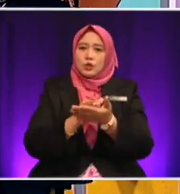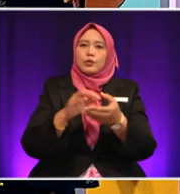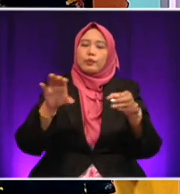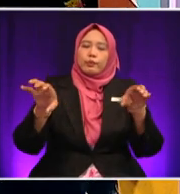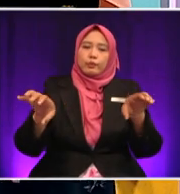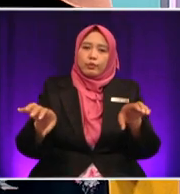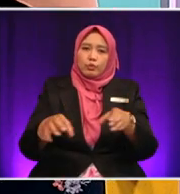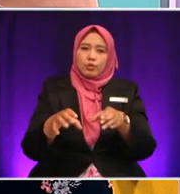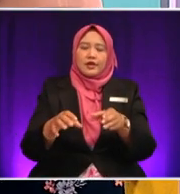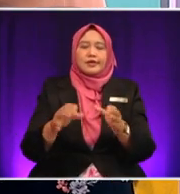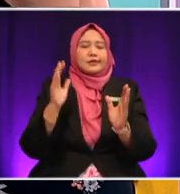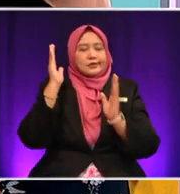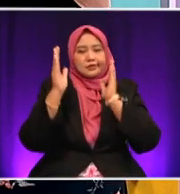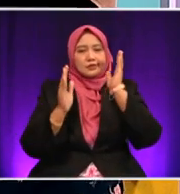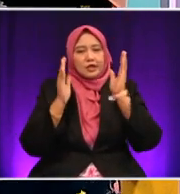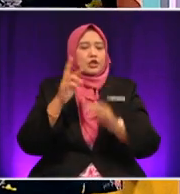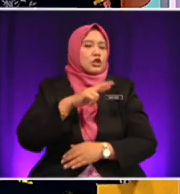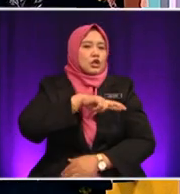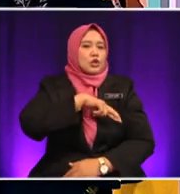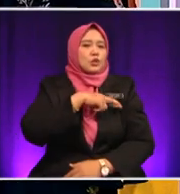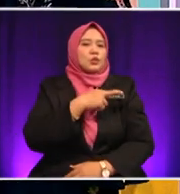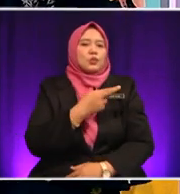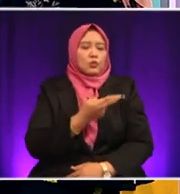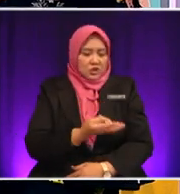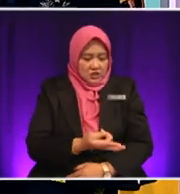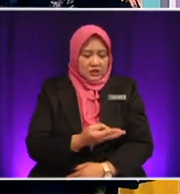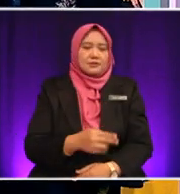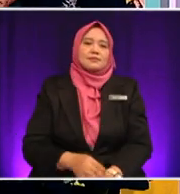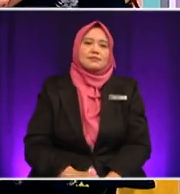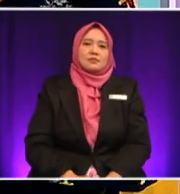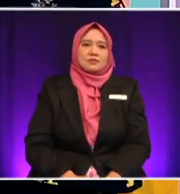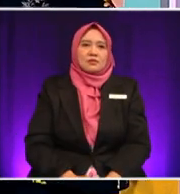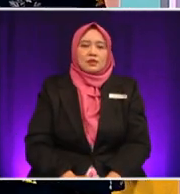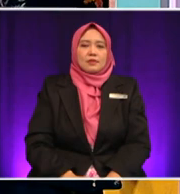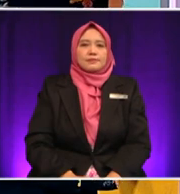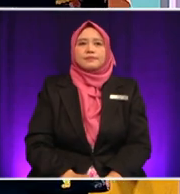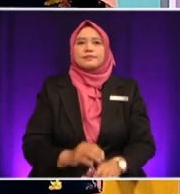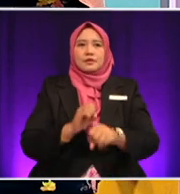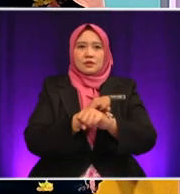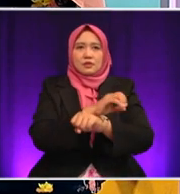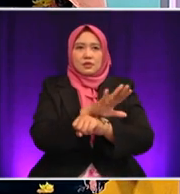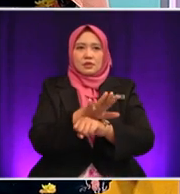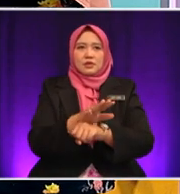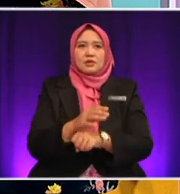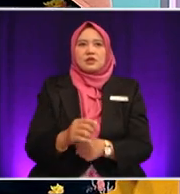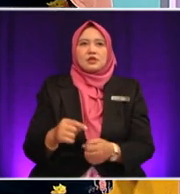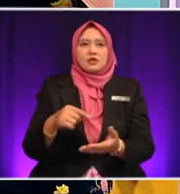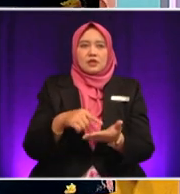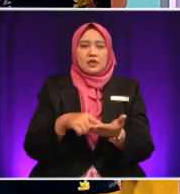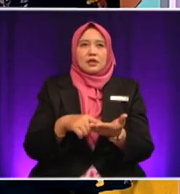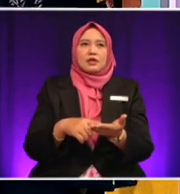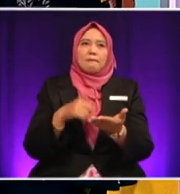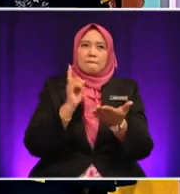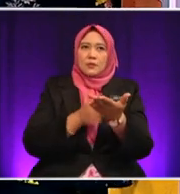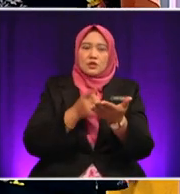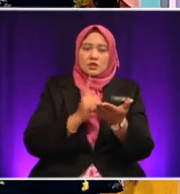lain daripada implikasi pelanggaran hak cipta terhadap negara kita juga akan bincangkan mengenai